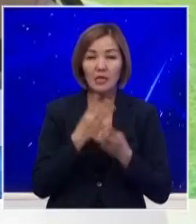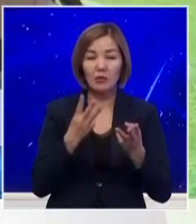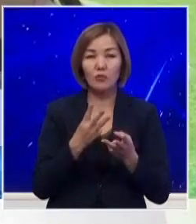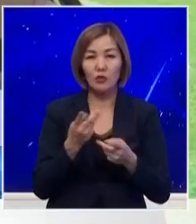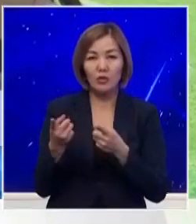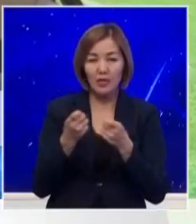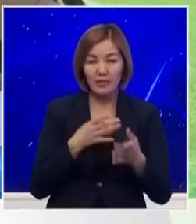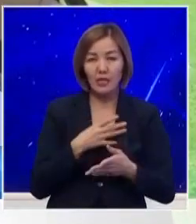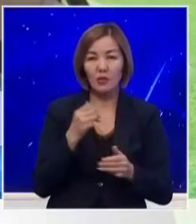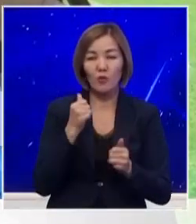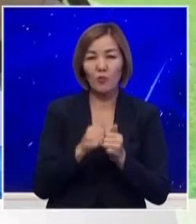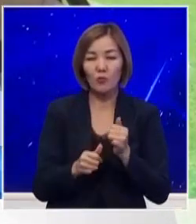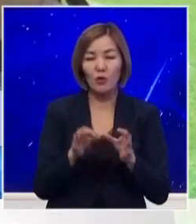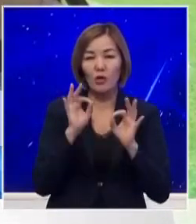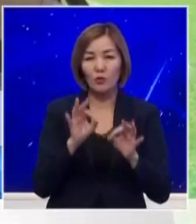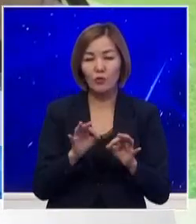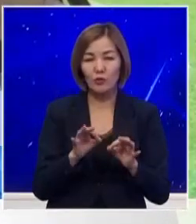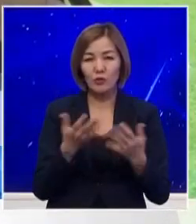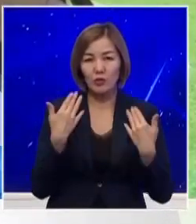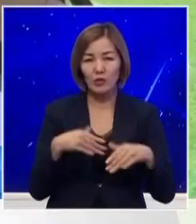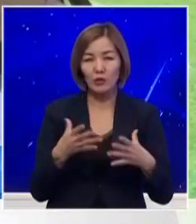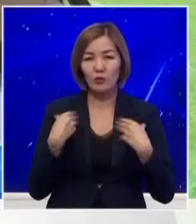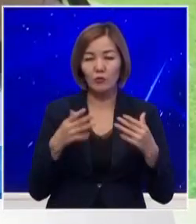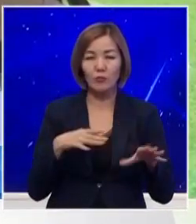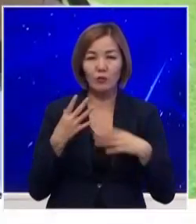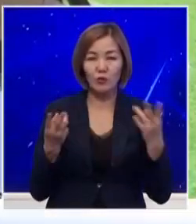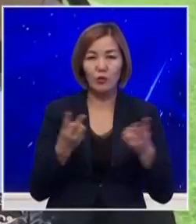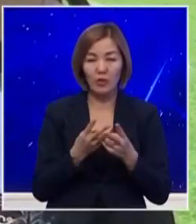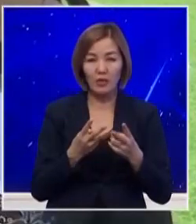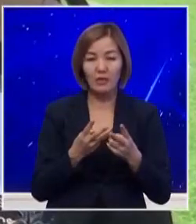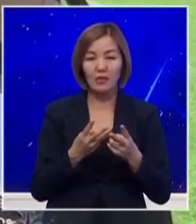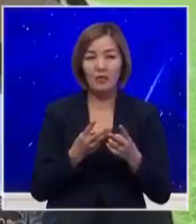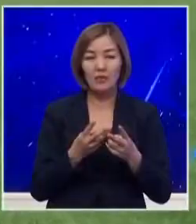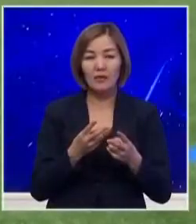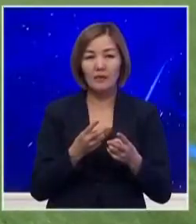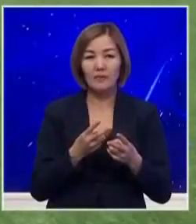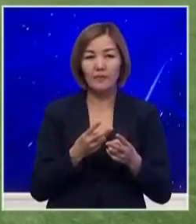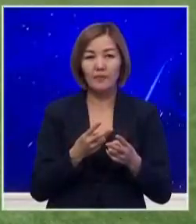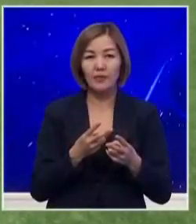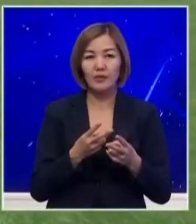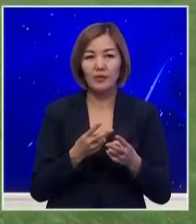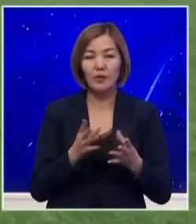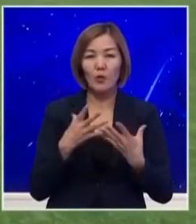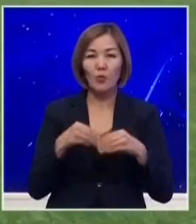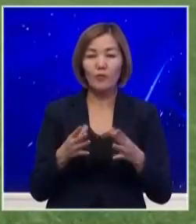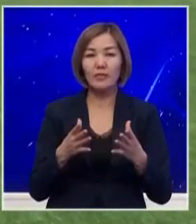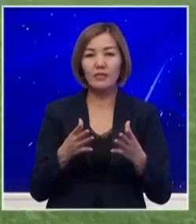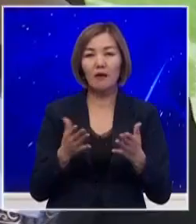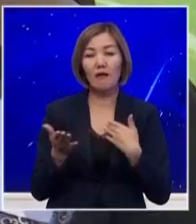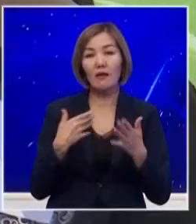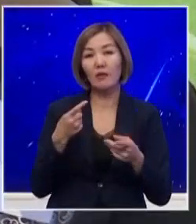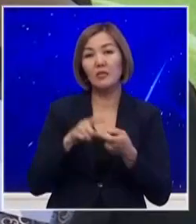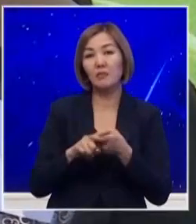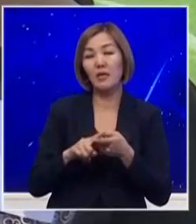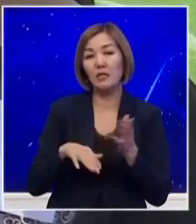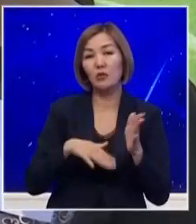Әрбір адам өзінің денсаулығын күту үшін спортпен айналысу керек деп мен өзім ойлаймын. Бұл және отбасындағы жаңағыдай қарым-қатынас